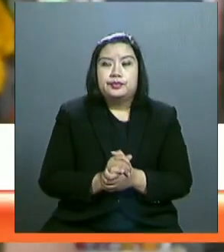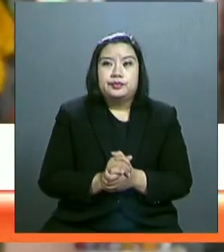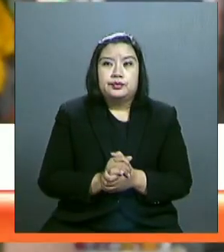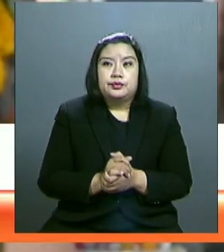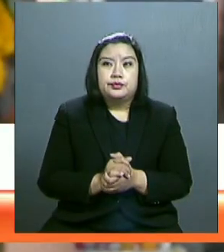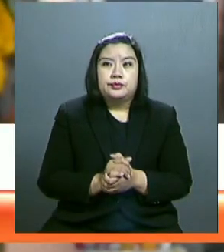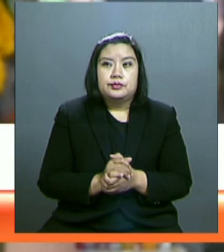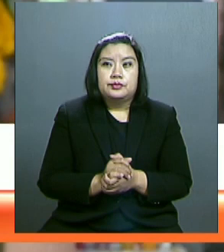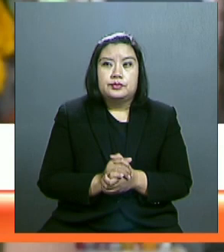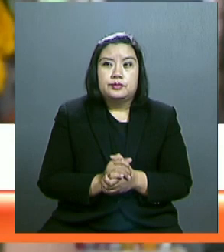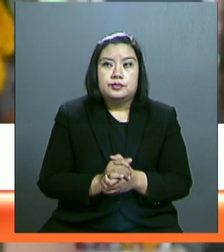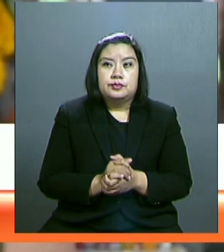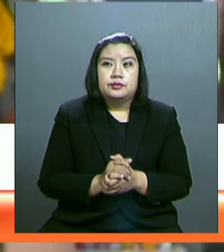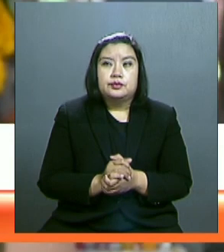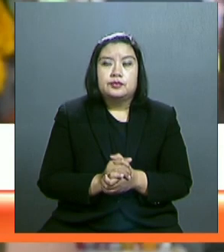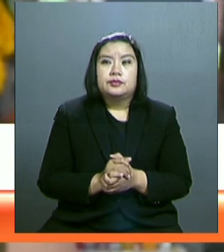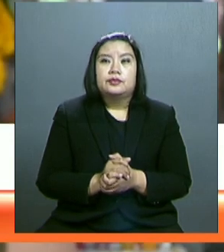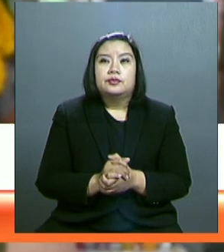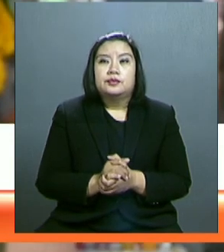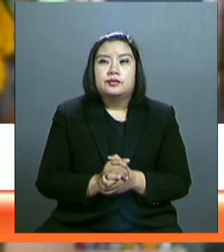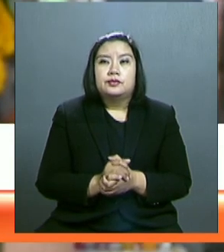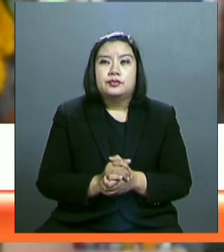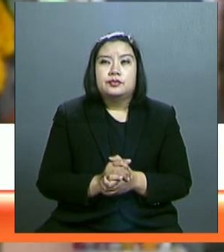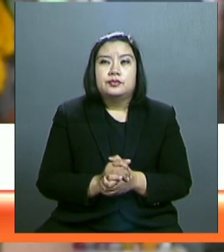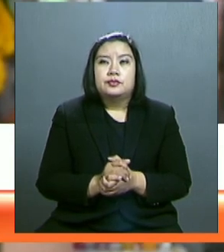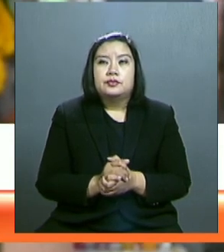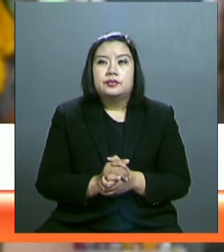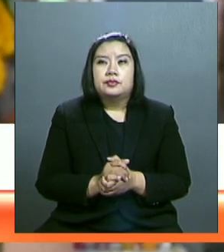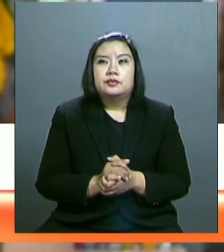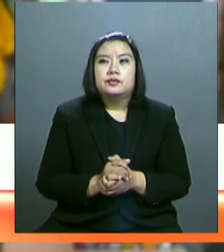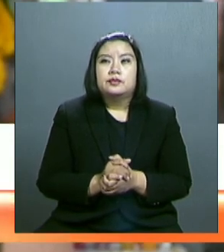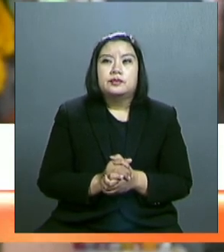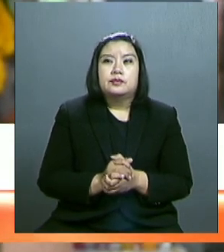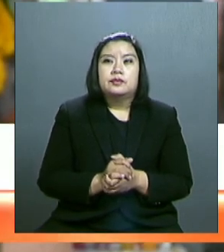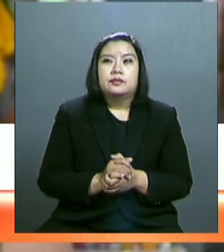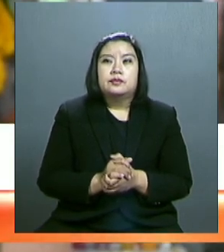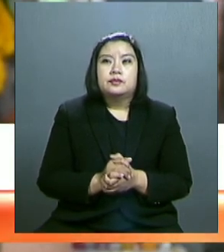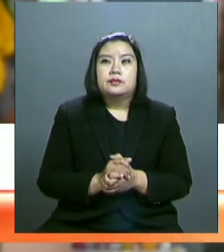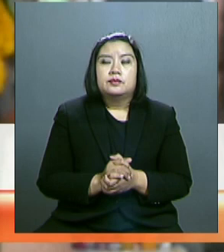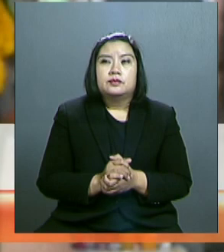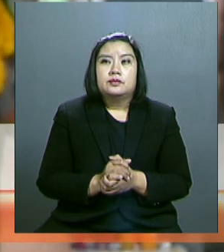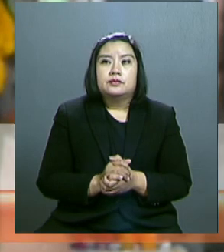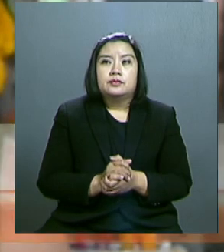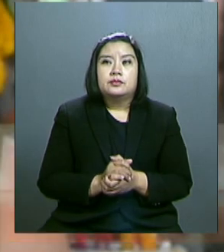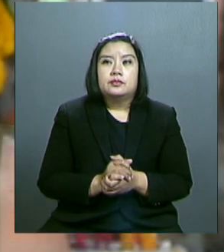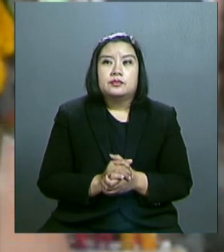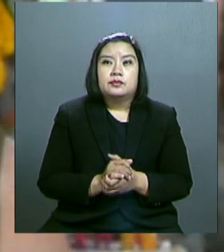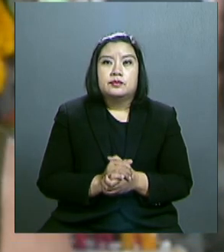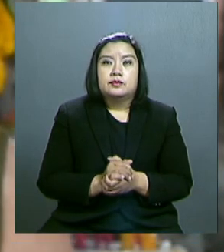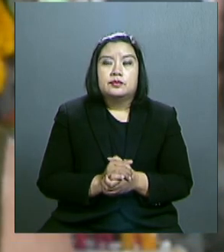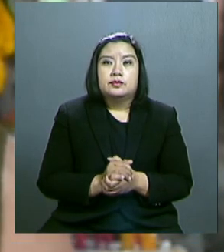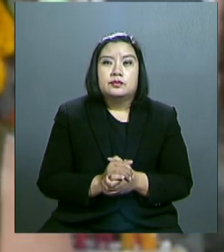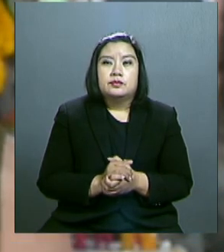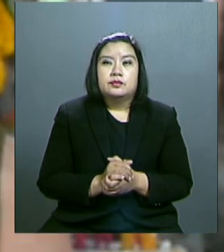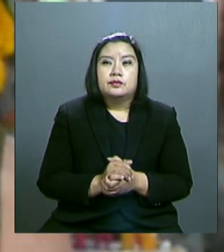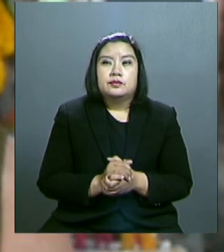บองหุ่นมาก็มาเข้าย่างว่าสามสี่ห้าขึ้นเขามาหาที่พักที่อยู่บนสร้างเลี้ยงง่ายนะอันนี้